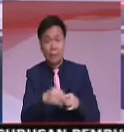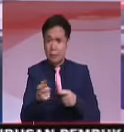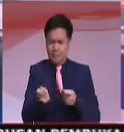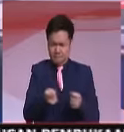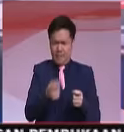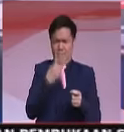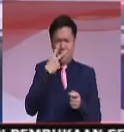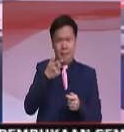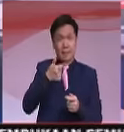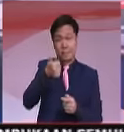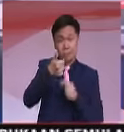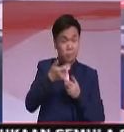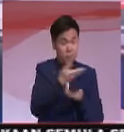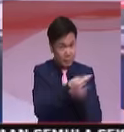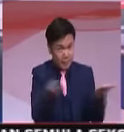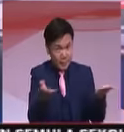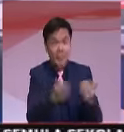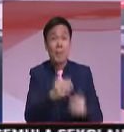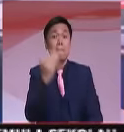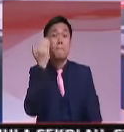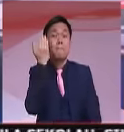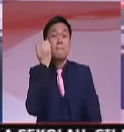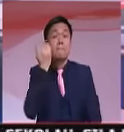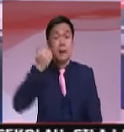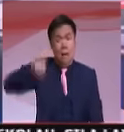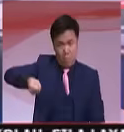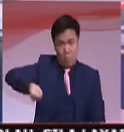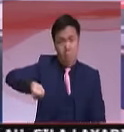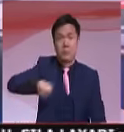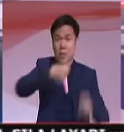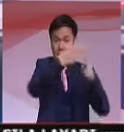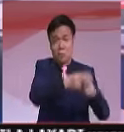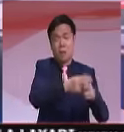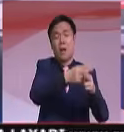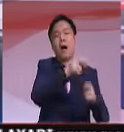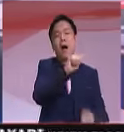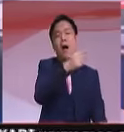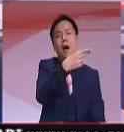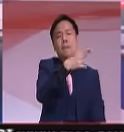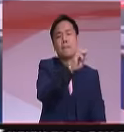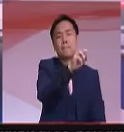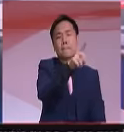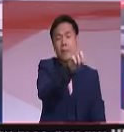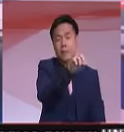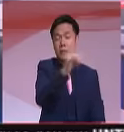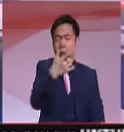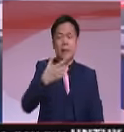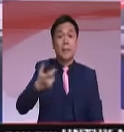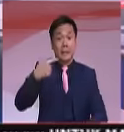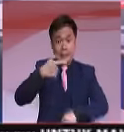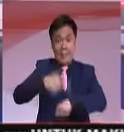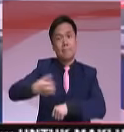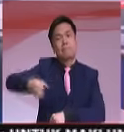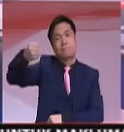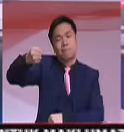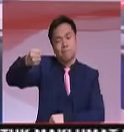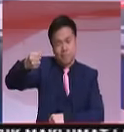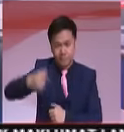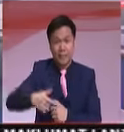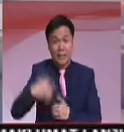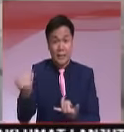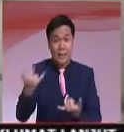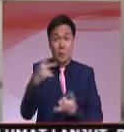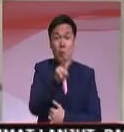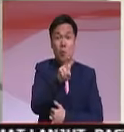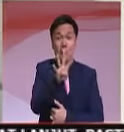kiss dihadapan Hakim Mahkamah section Ahmad kamar Jamaludin Hakim menangguhkan perbicaraan yang sepatunya didengar